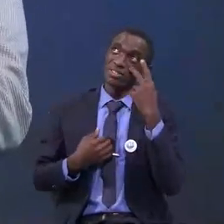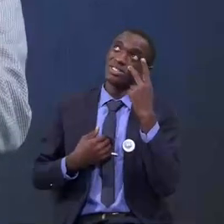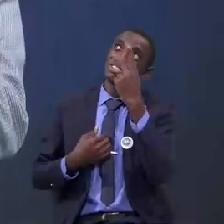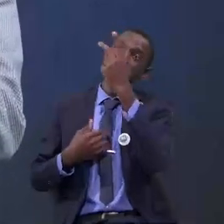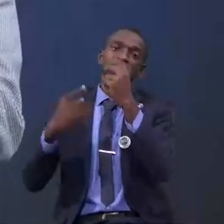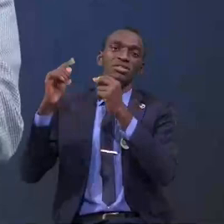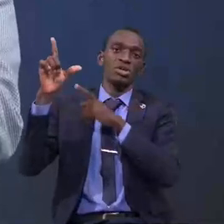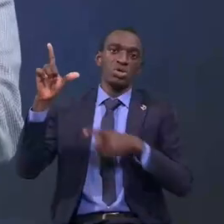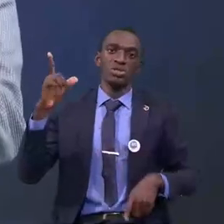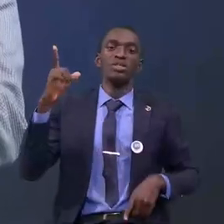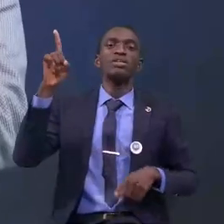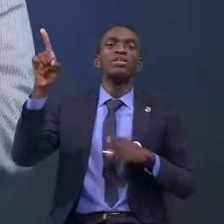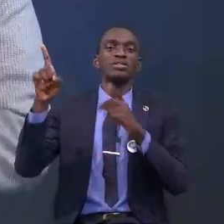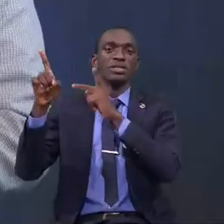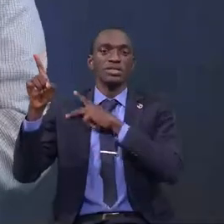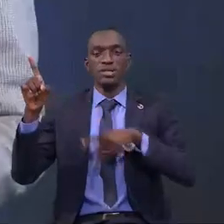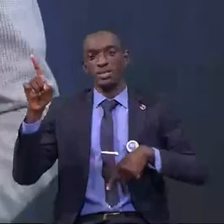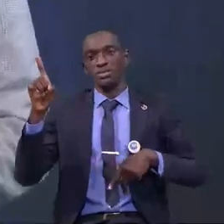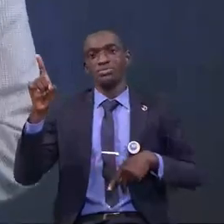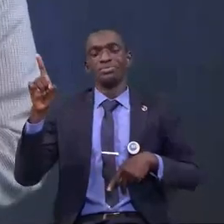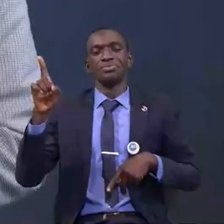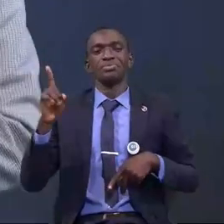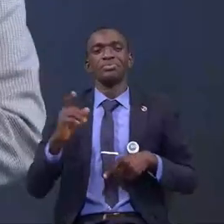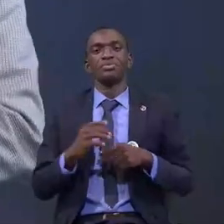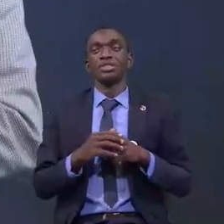Parce que mes yeux ont vu le Seigneur.